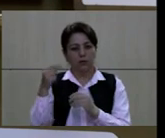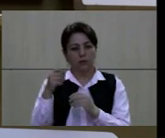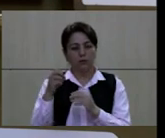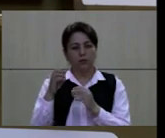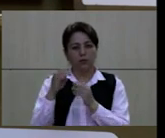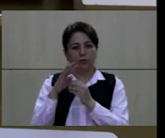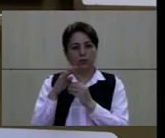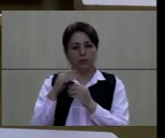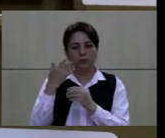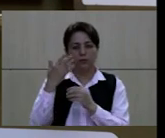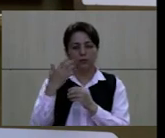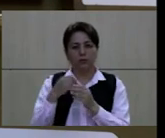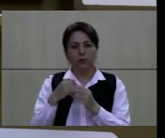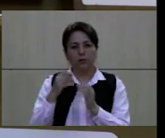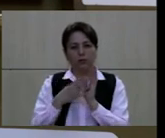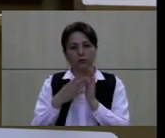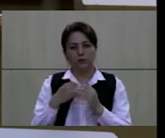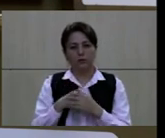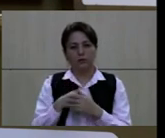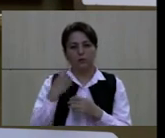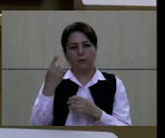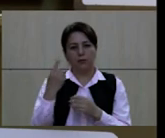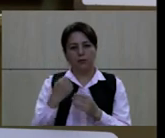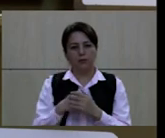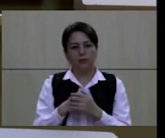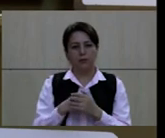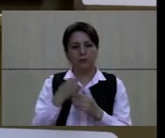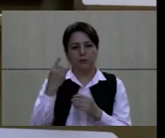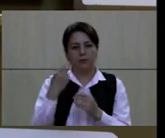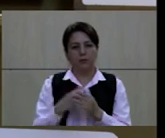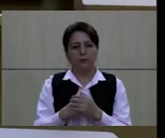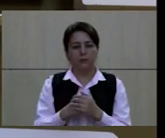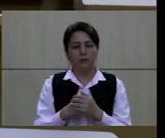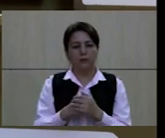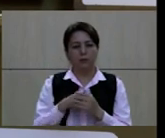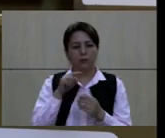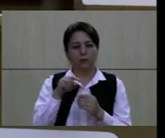dan 5 kelsa 9 1 1